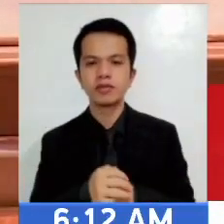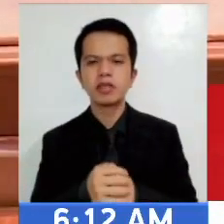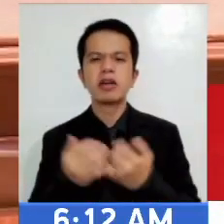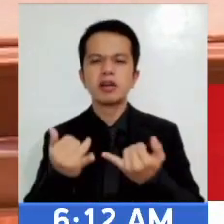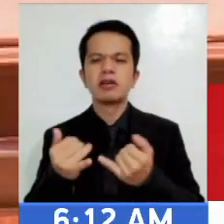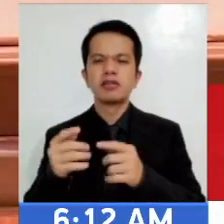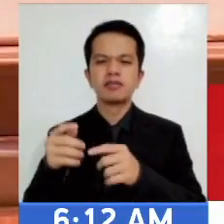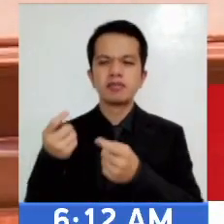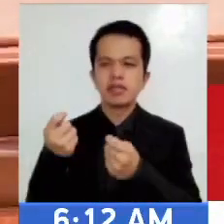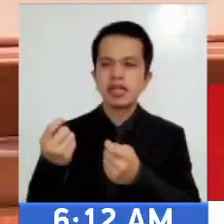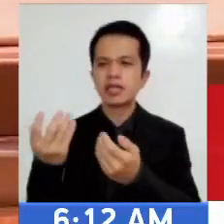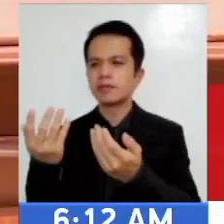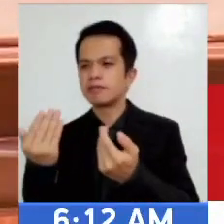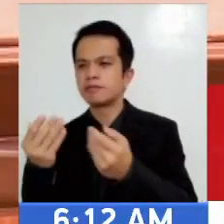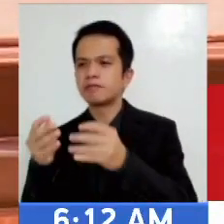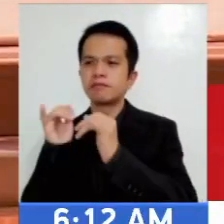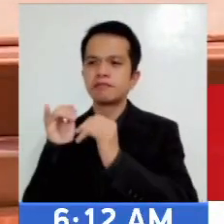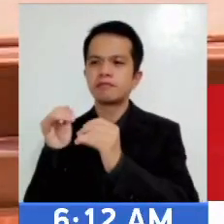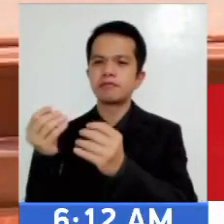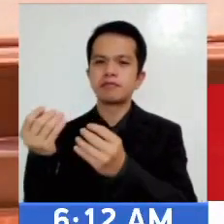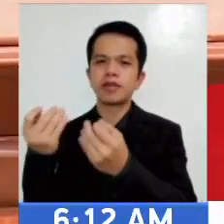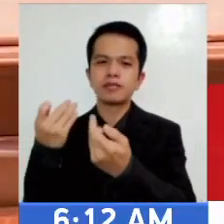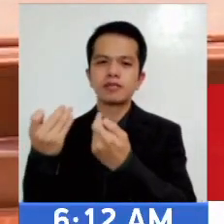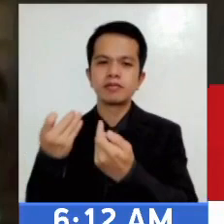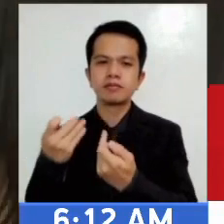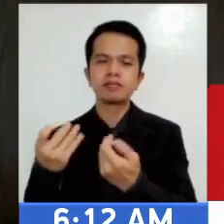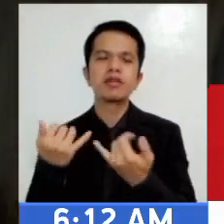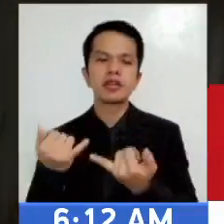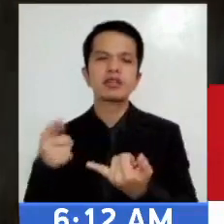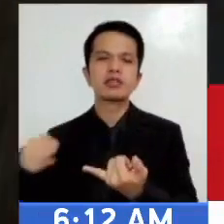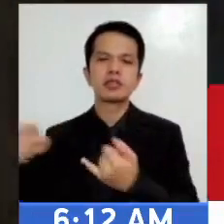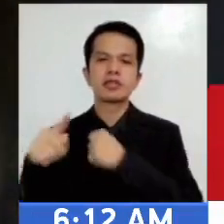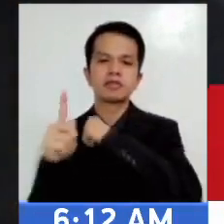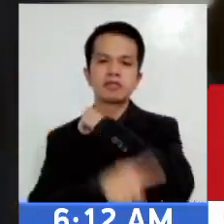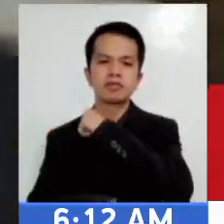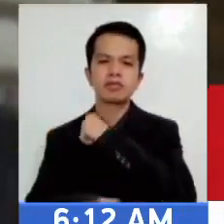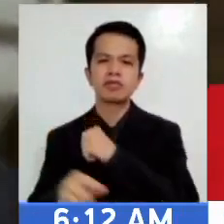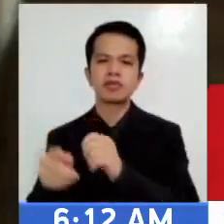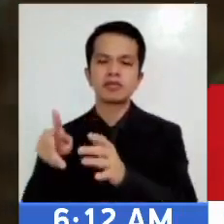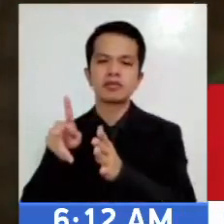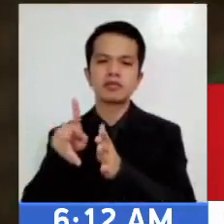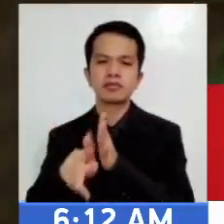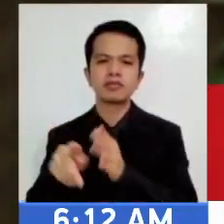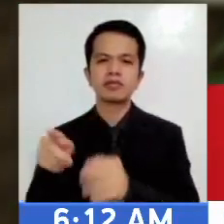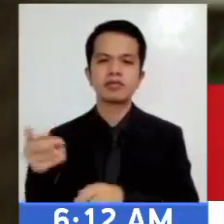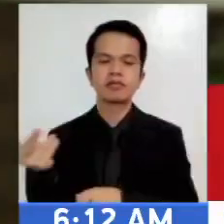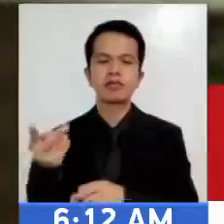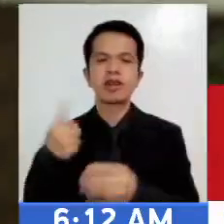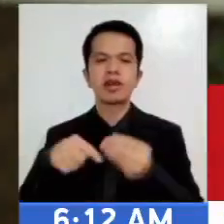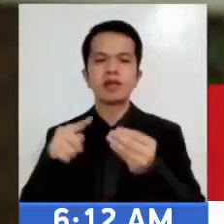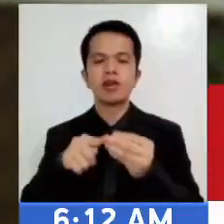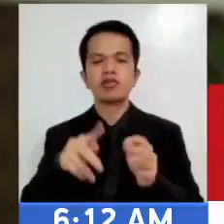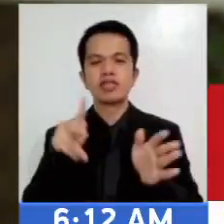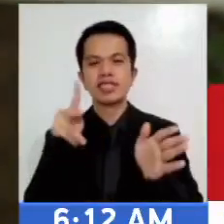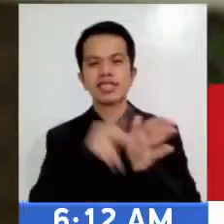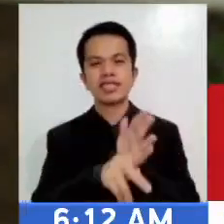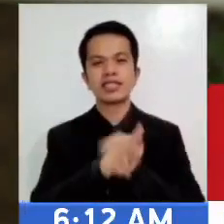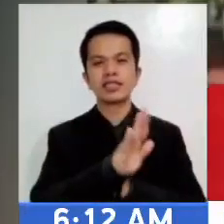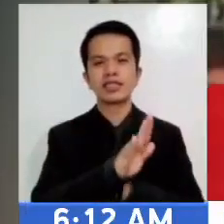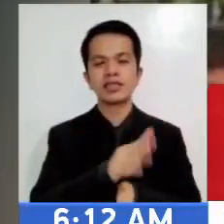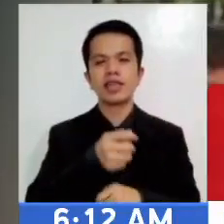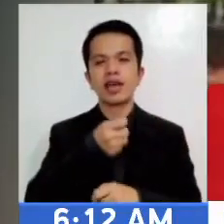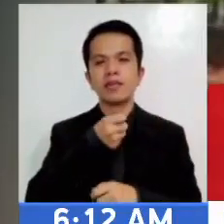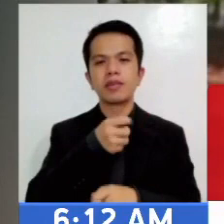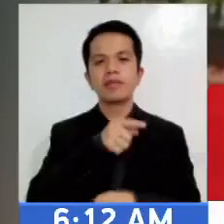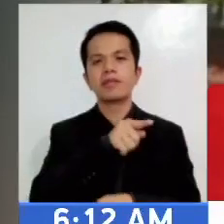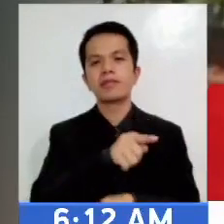na Bantag at Zulueta. Naharap din sa kasong murder si na Bantag at Zulueta. Kaugnay naman sa pagpatay umano sa broadcaster na si Percy Lapid